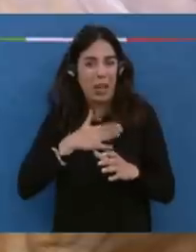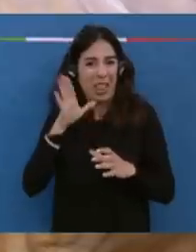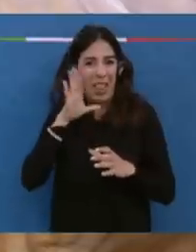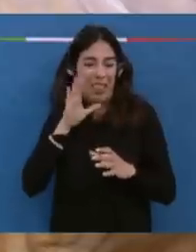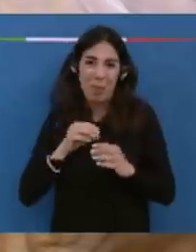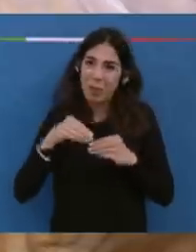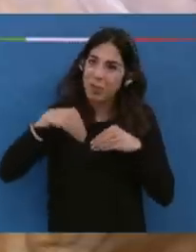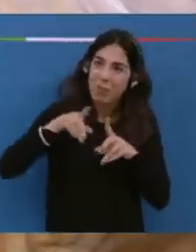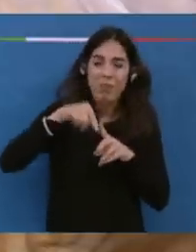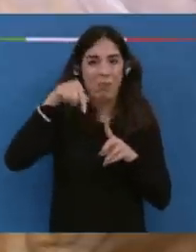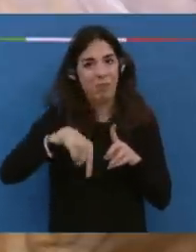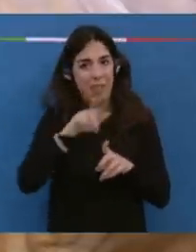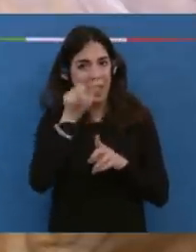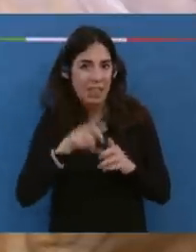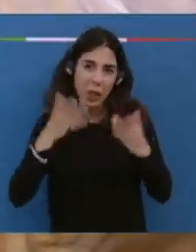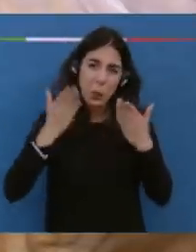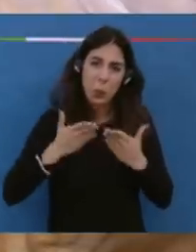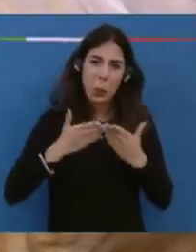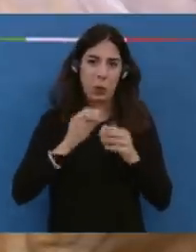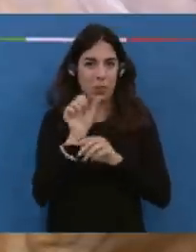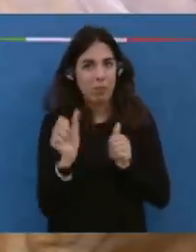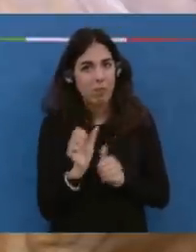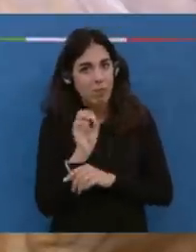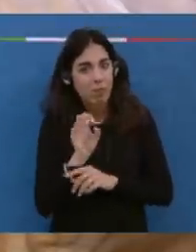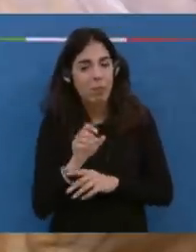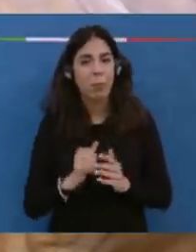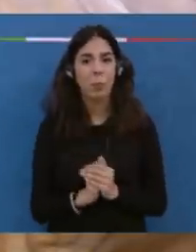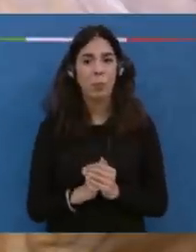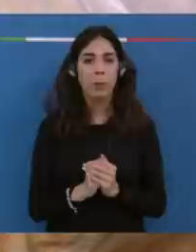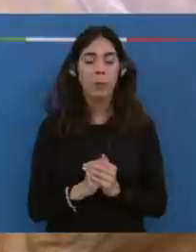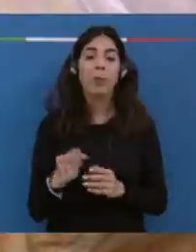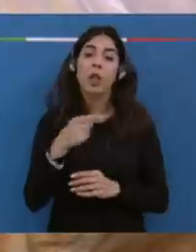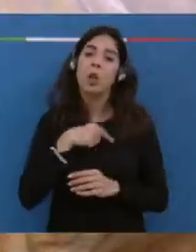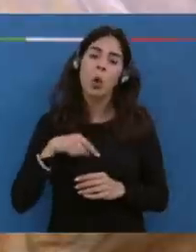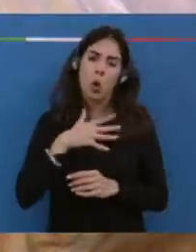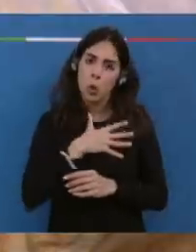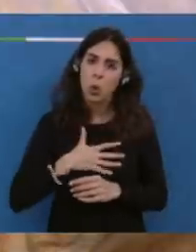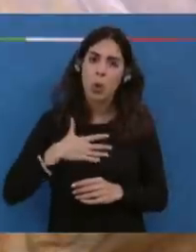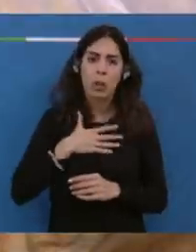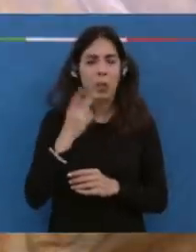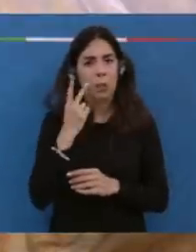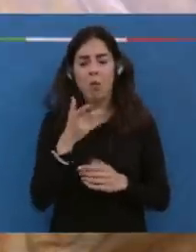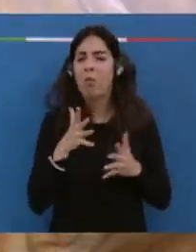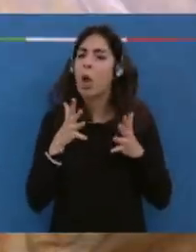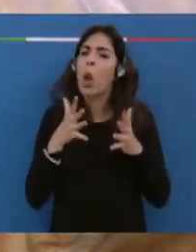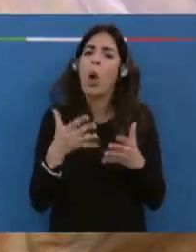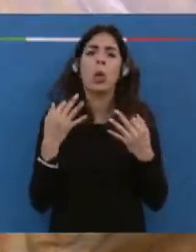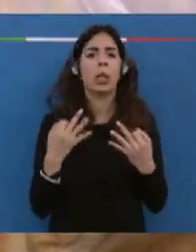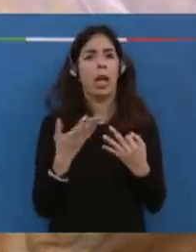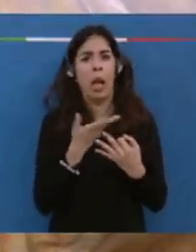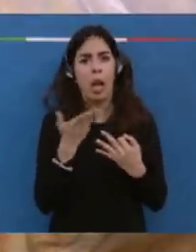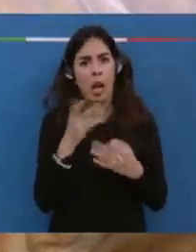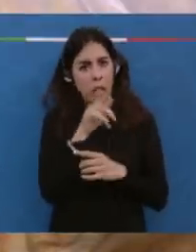soddisfatti di questa forte forte volontà abbiamo